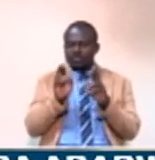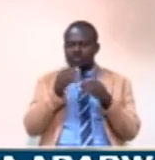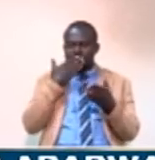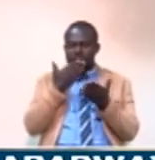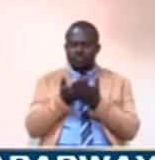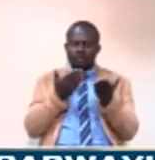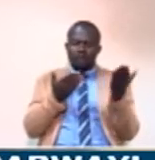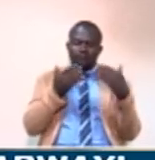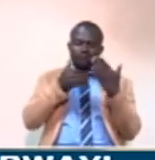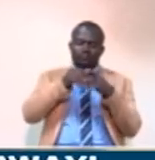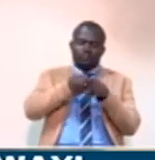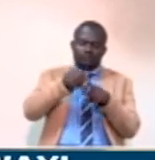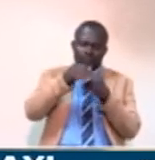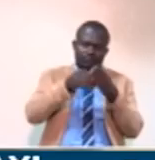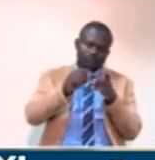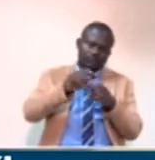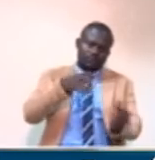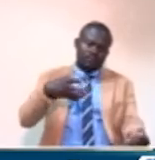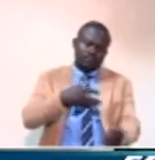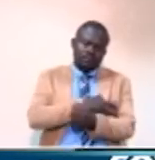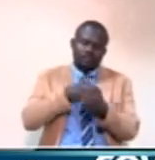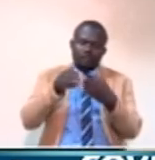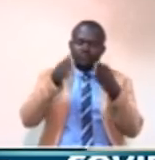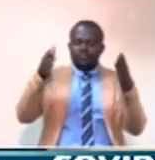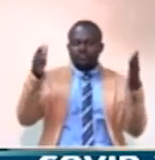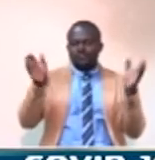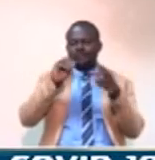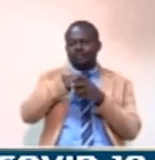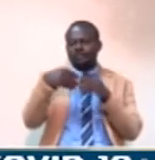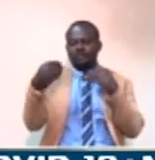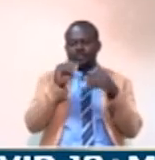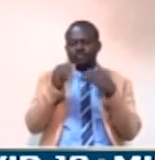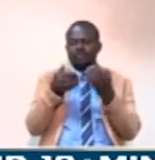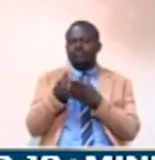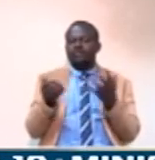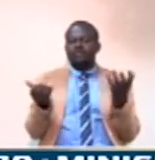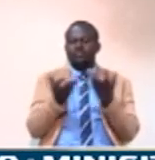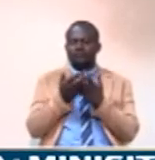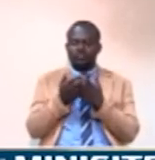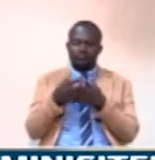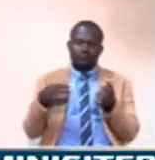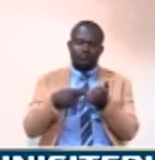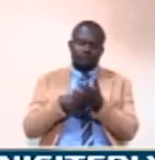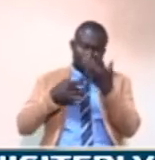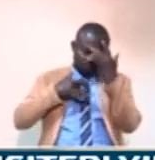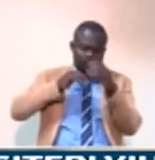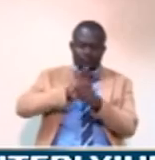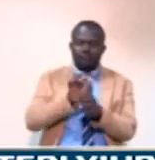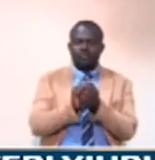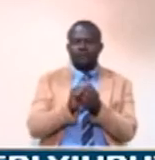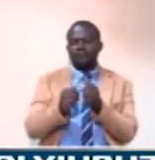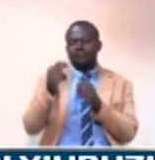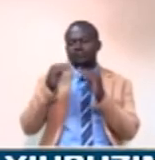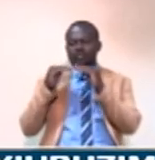Kibuye nabyo ko nabyo byongereye ubushobozi, twagura inyubako zaho tushyiramo ibikoresho bijyanye n'ubuvuzi bwa COVID ku rwego rwo